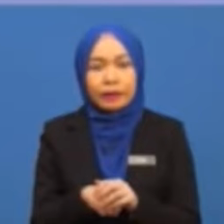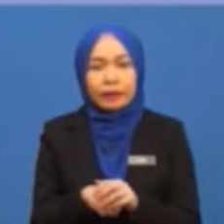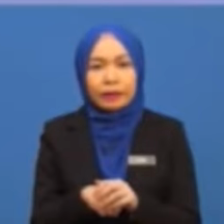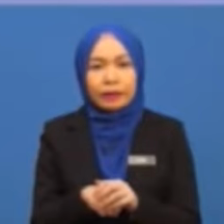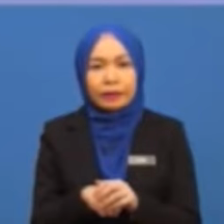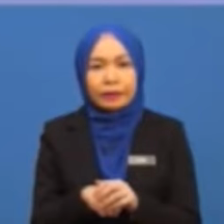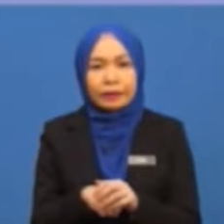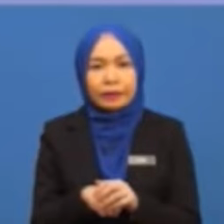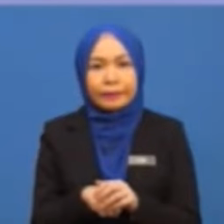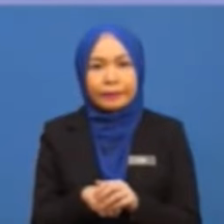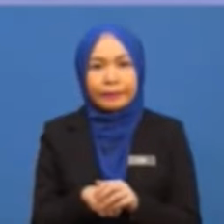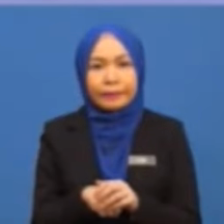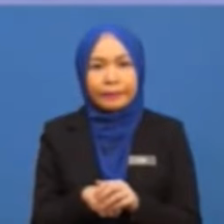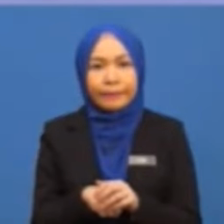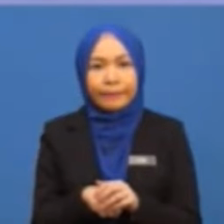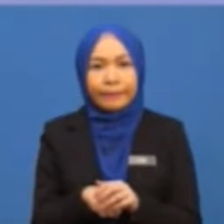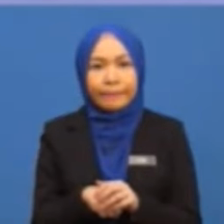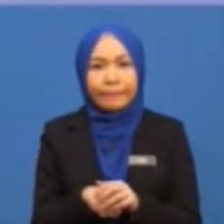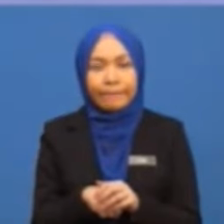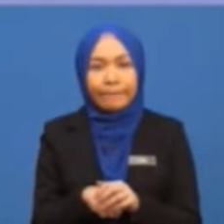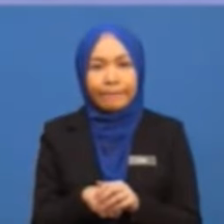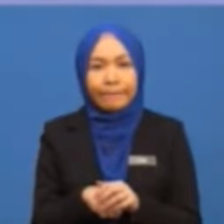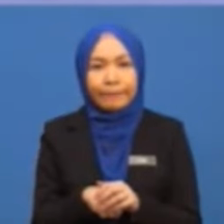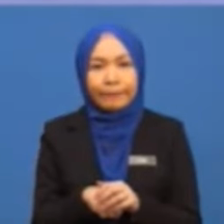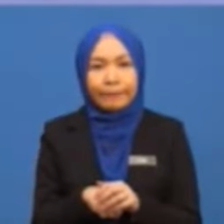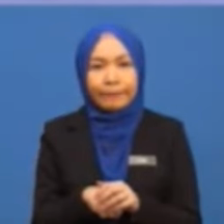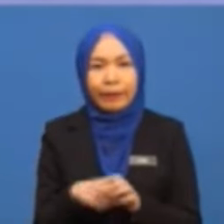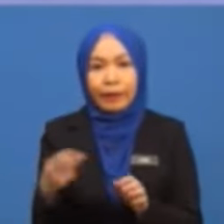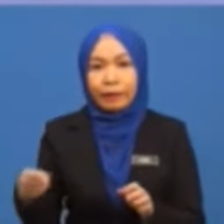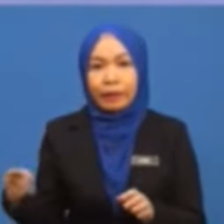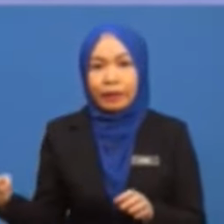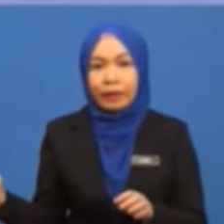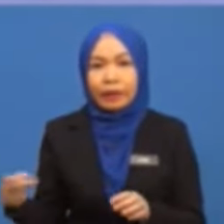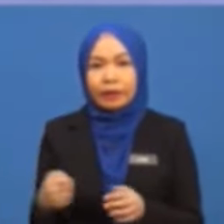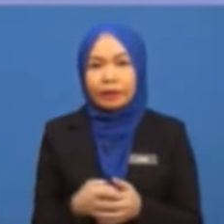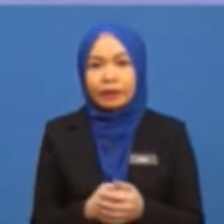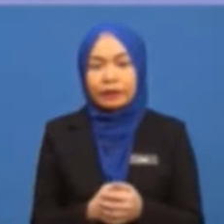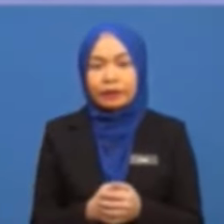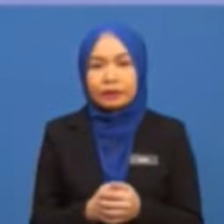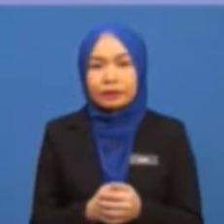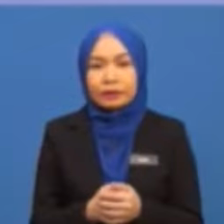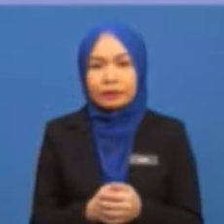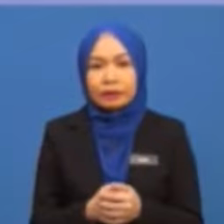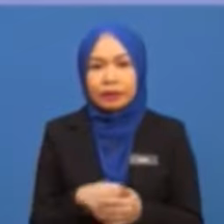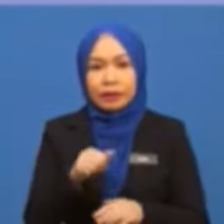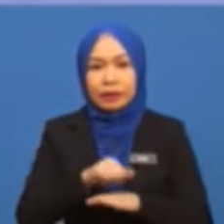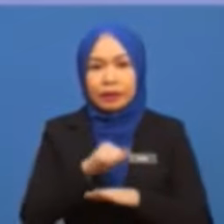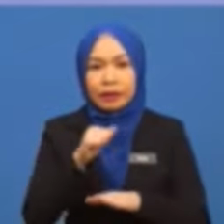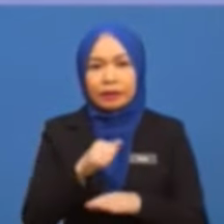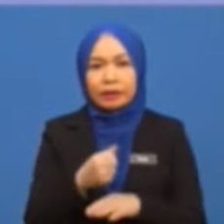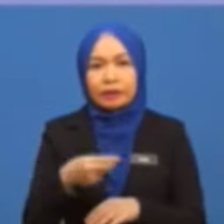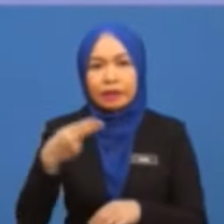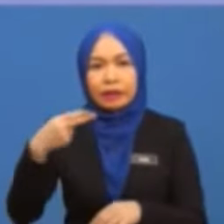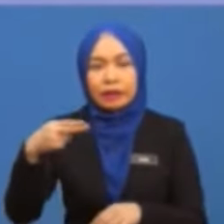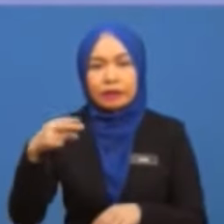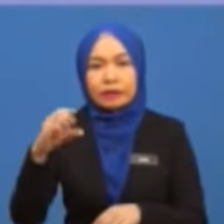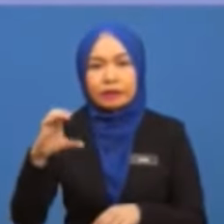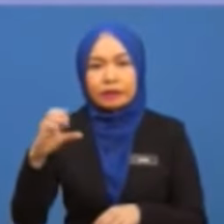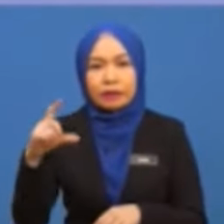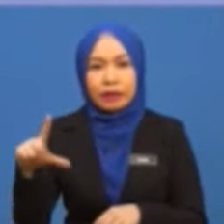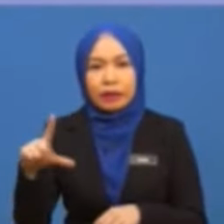Dimalarkan: jenis asid. Bahan: asid hidroklorik